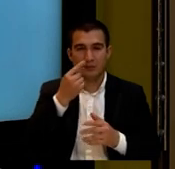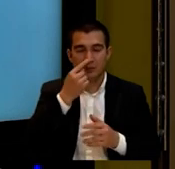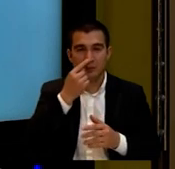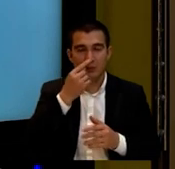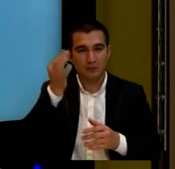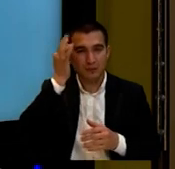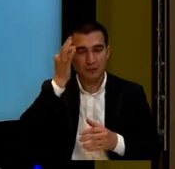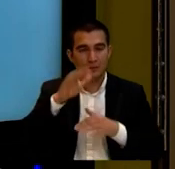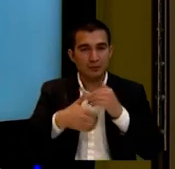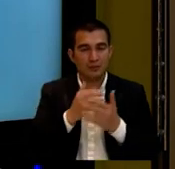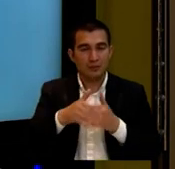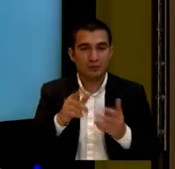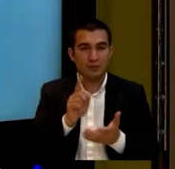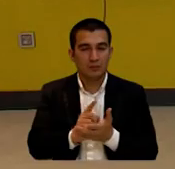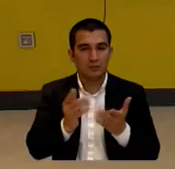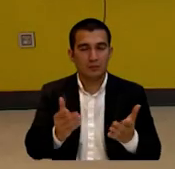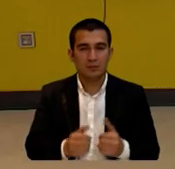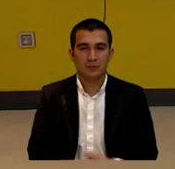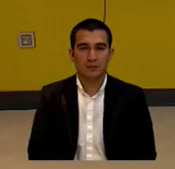сауллаб йошіні ұнітмейін.